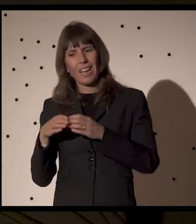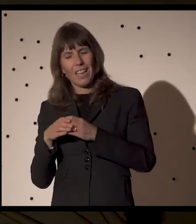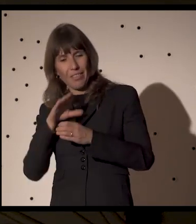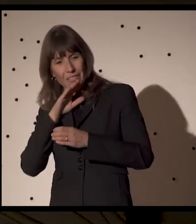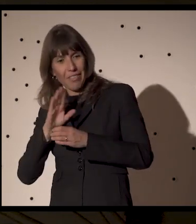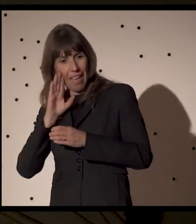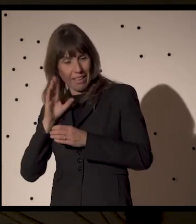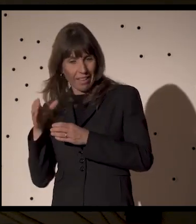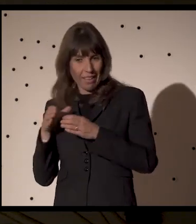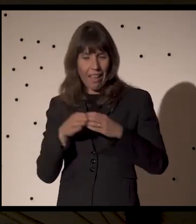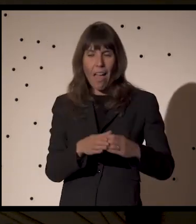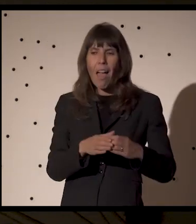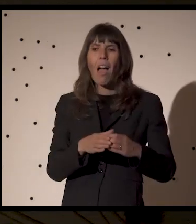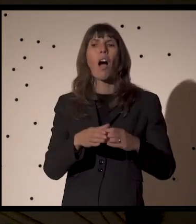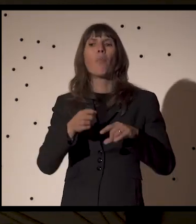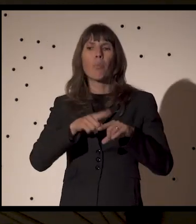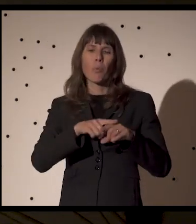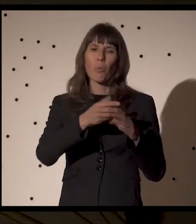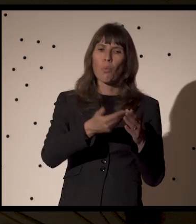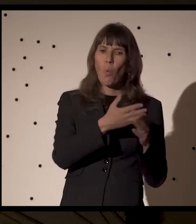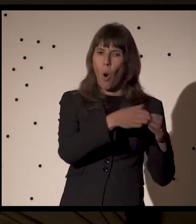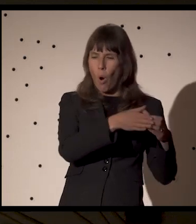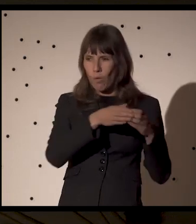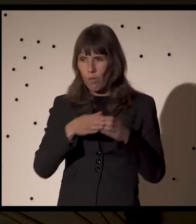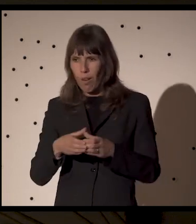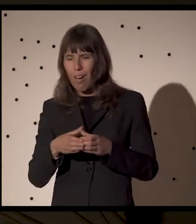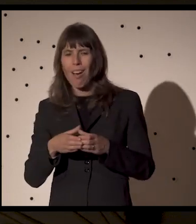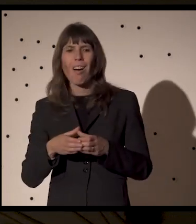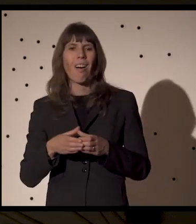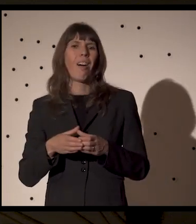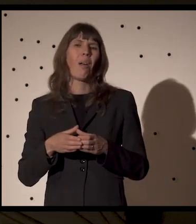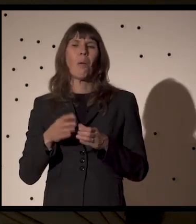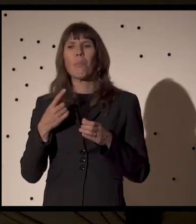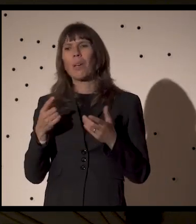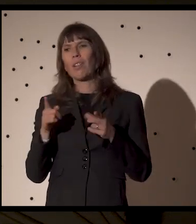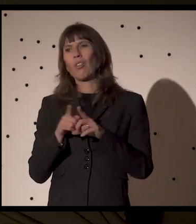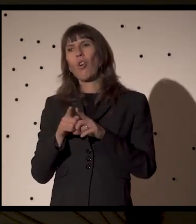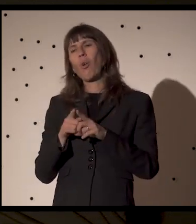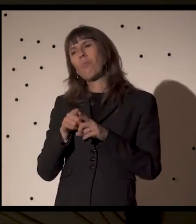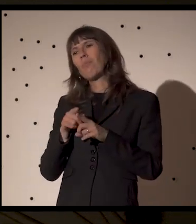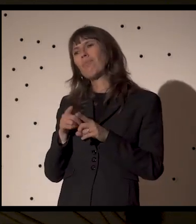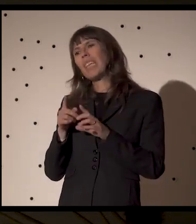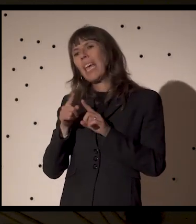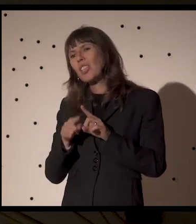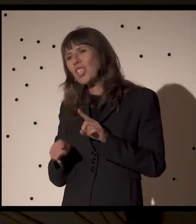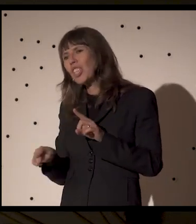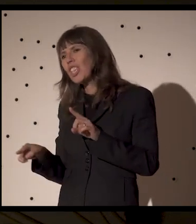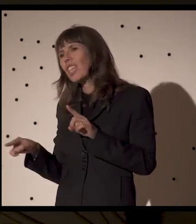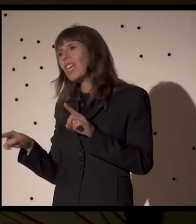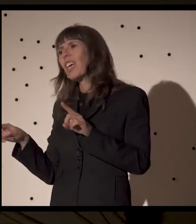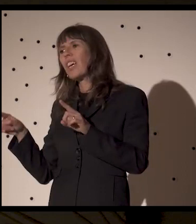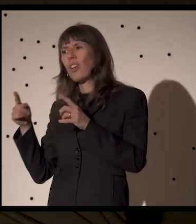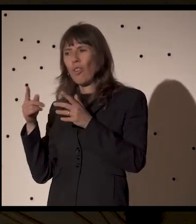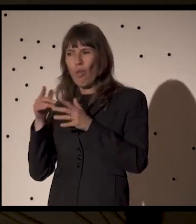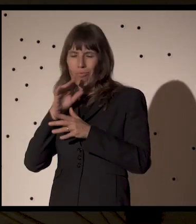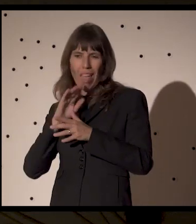dalla nuova compagnia per consentire la chiusura di un ciclo per un verso rituale e mai come in questo